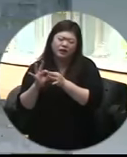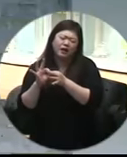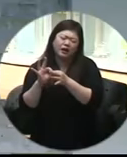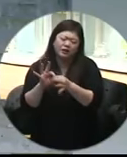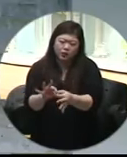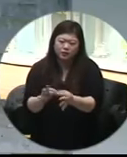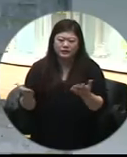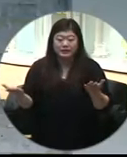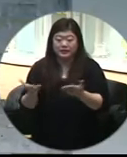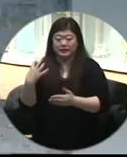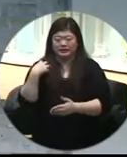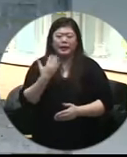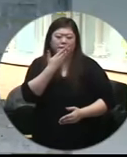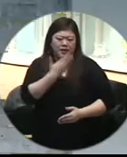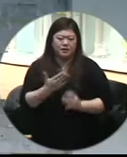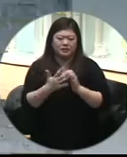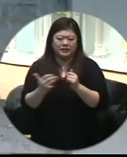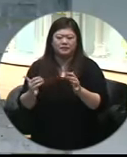축제의 장을 열 때